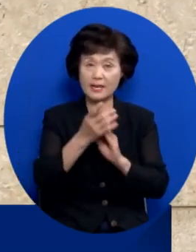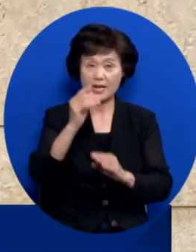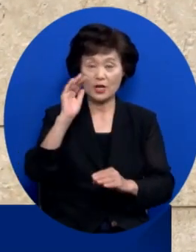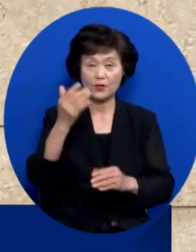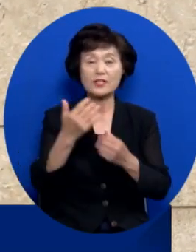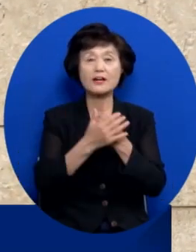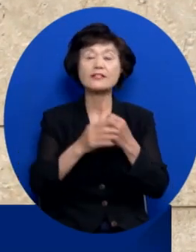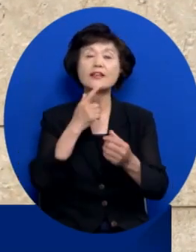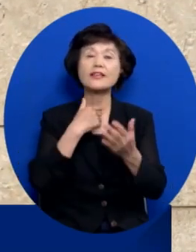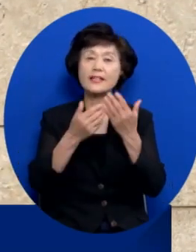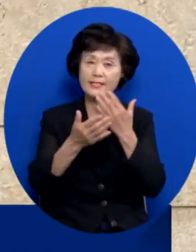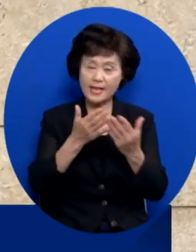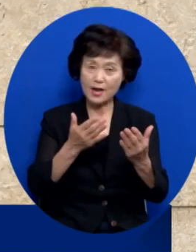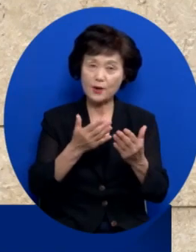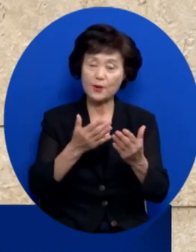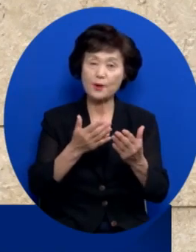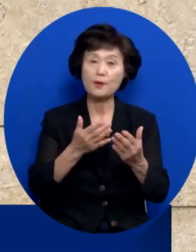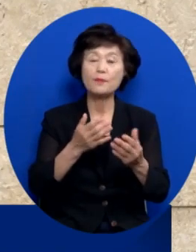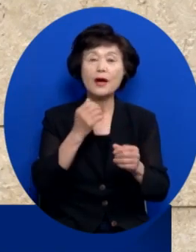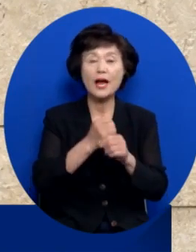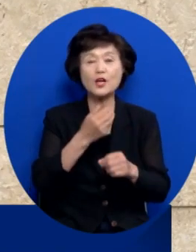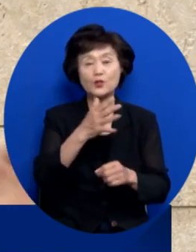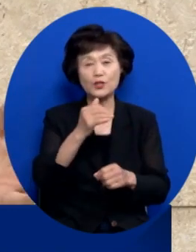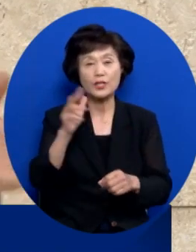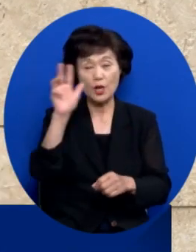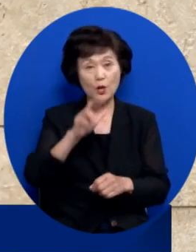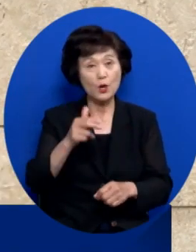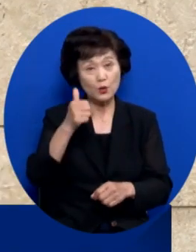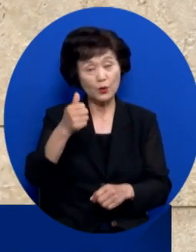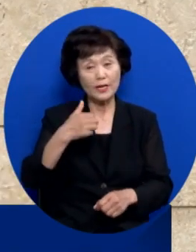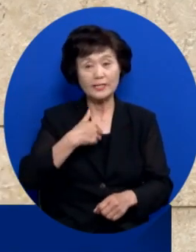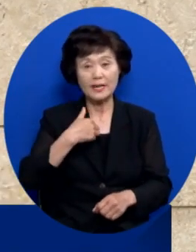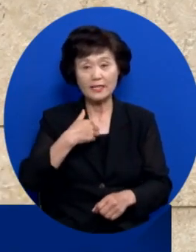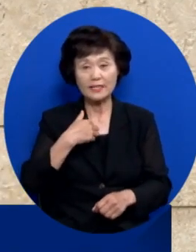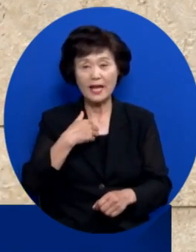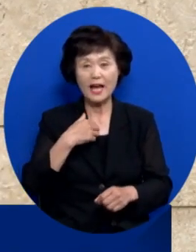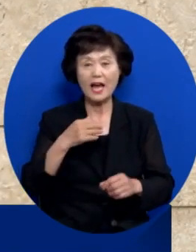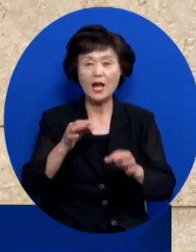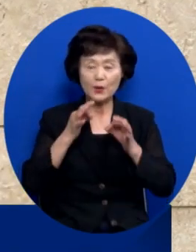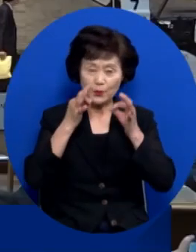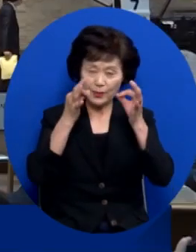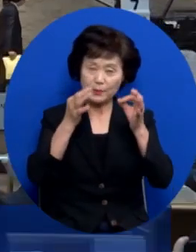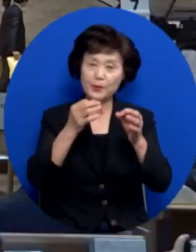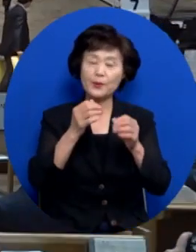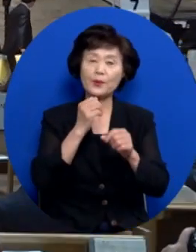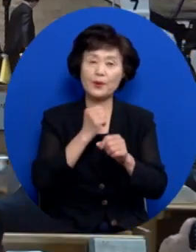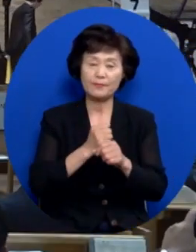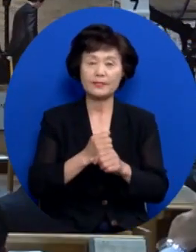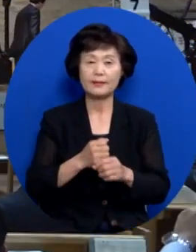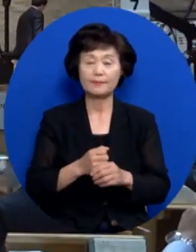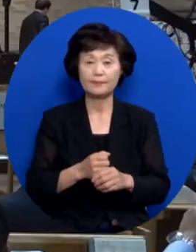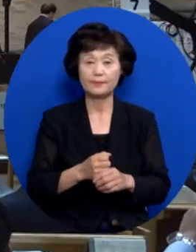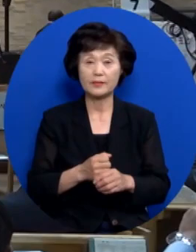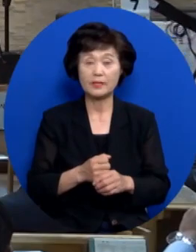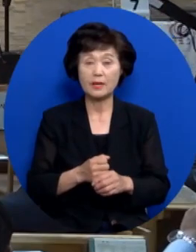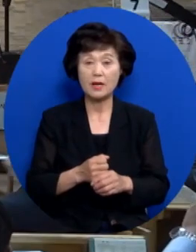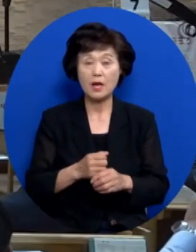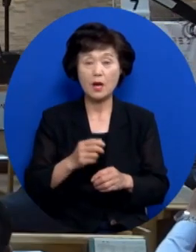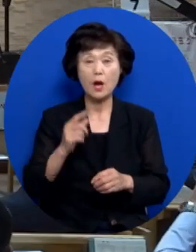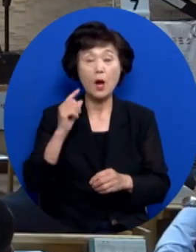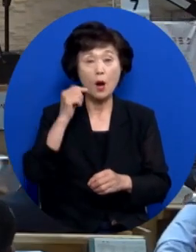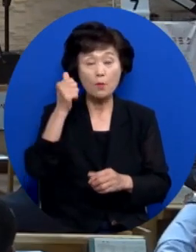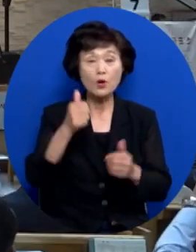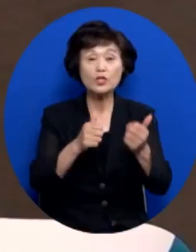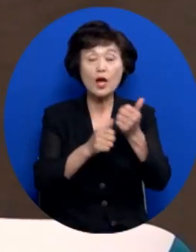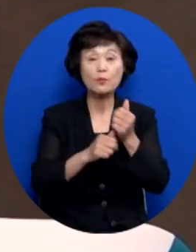은혜 체험들을 할 수 있도록 총회장으로서 이렇게 그러한 것들을 해보려고 합니다. 경선으로 치러진 목사